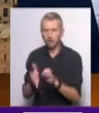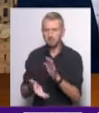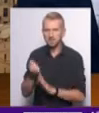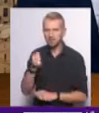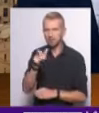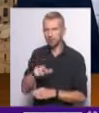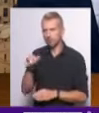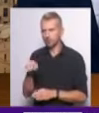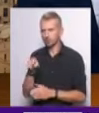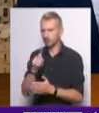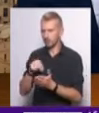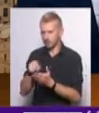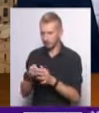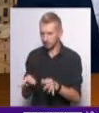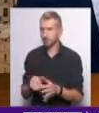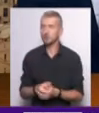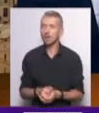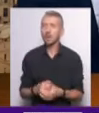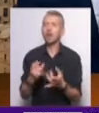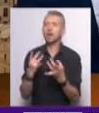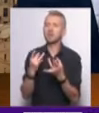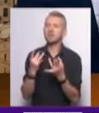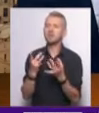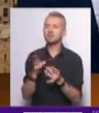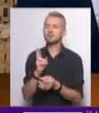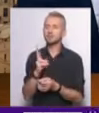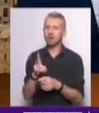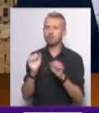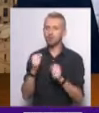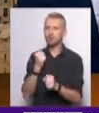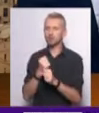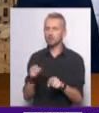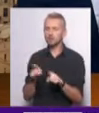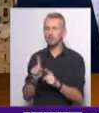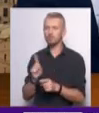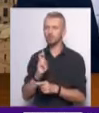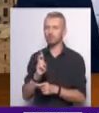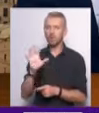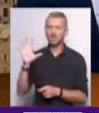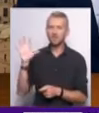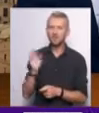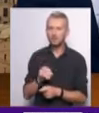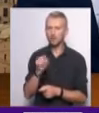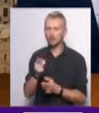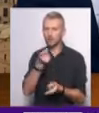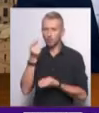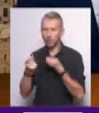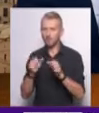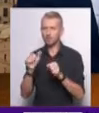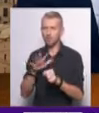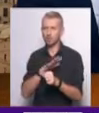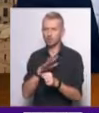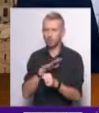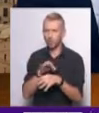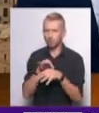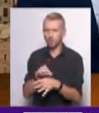в цих питаннях. Розкажіть, яким чином можна зробити так, щоб всі ось ці нюанси можна було довести до